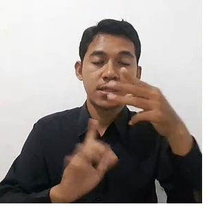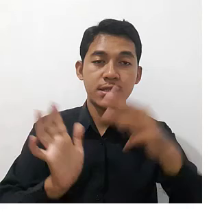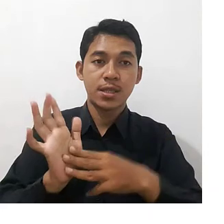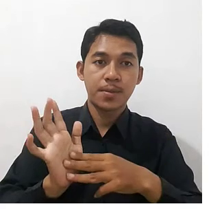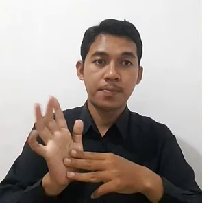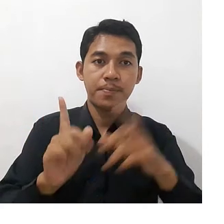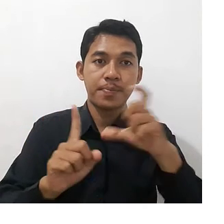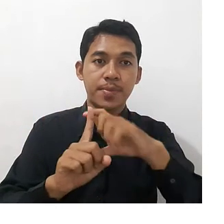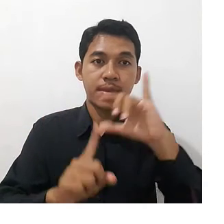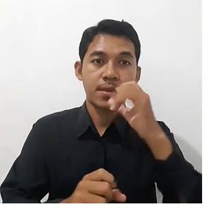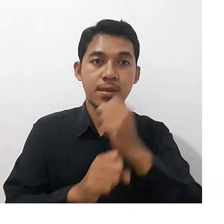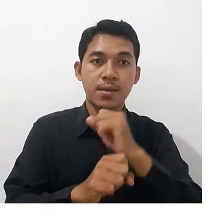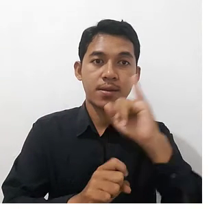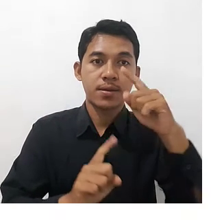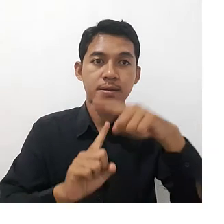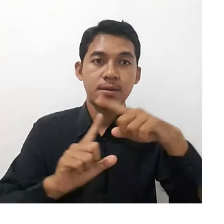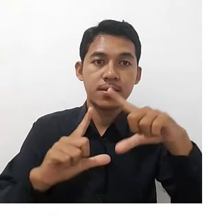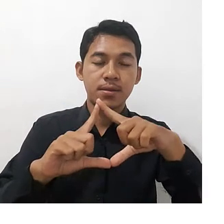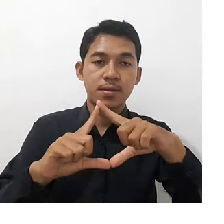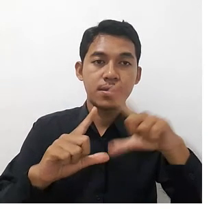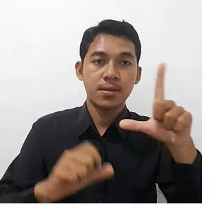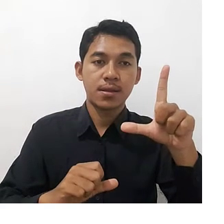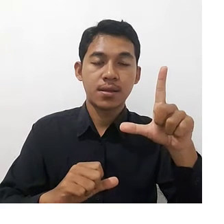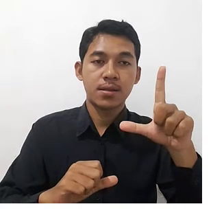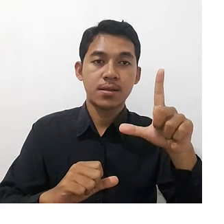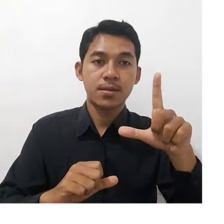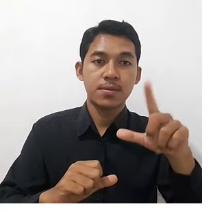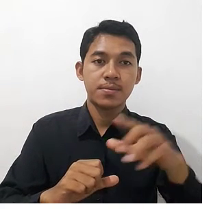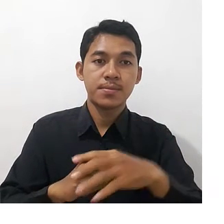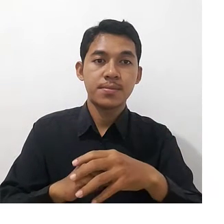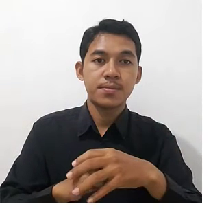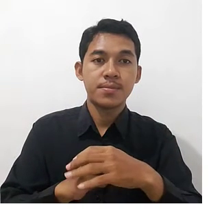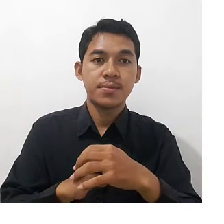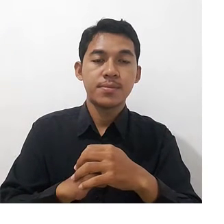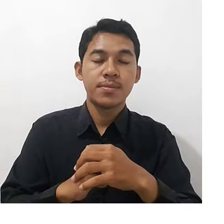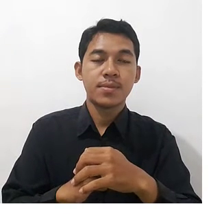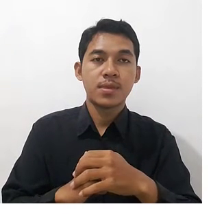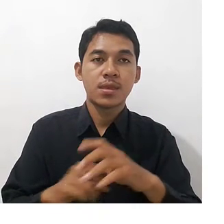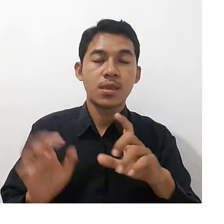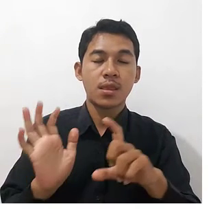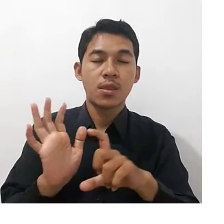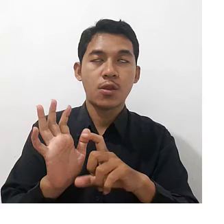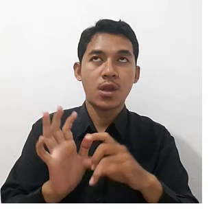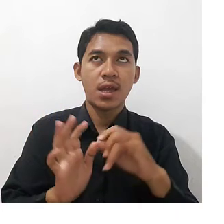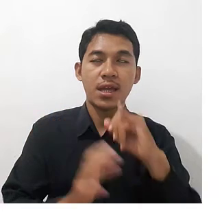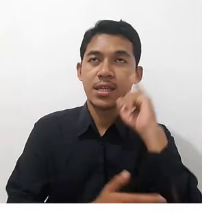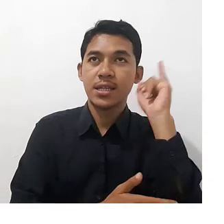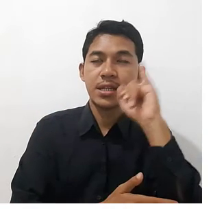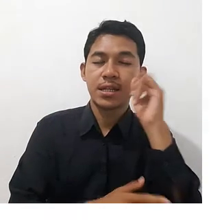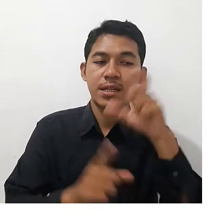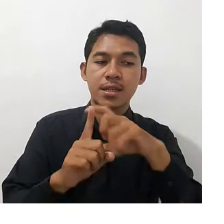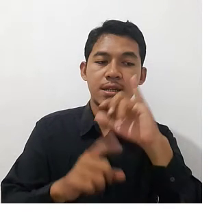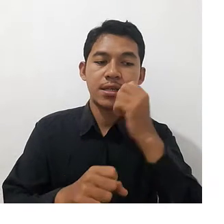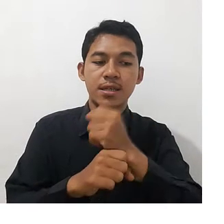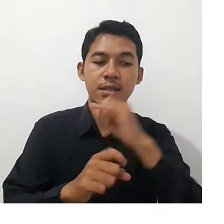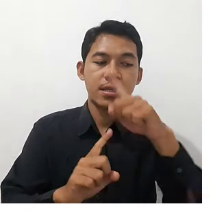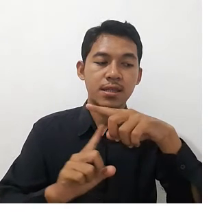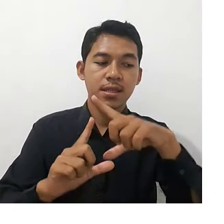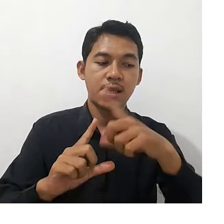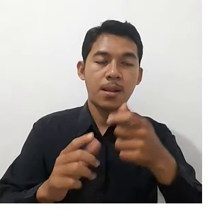Nah, jadi digital sinyal ya atau sinyal digital. Jadi sinyal digital itu bentuknya kurang lebih seperti ini. Dia tuh seperti pulsa